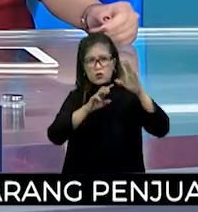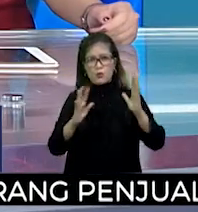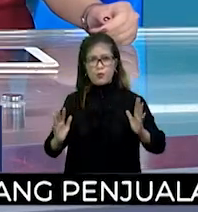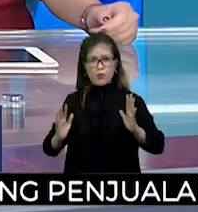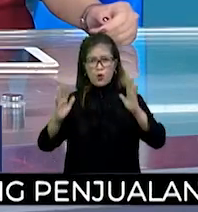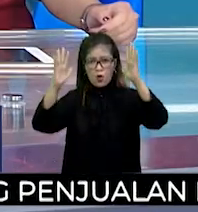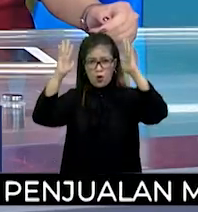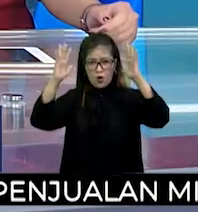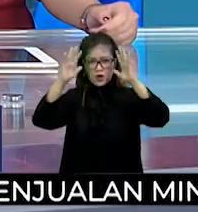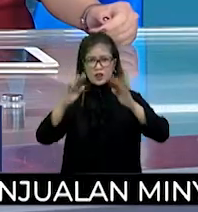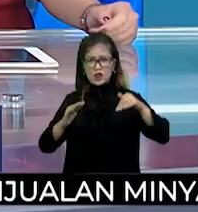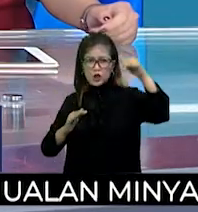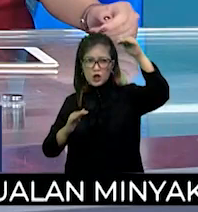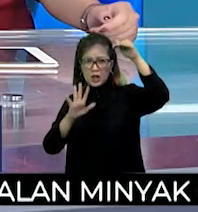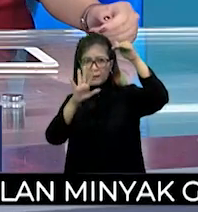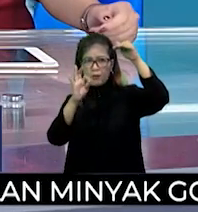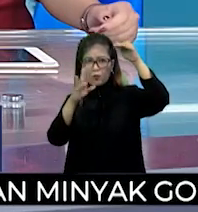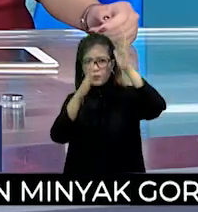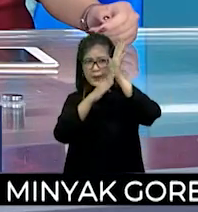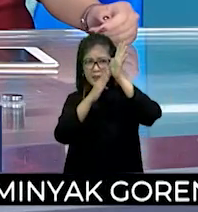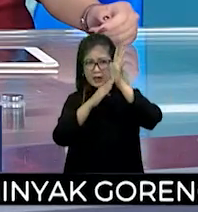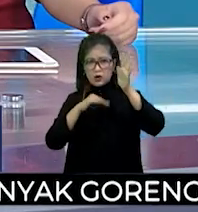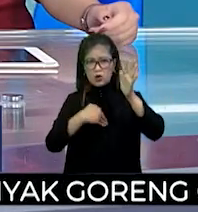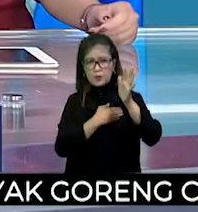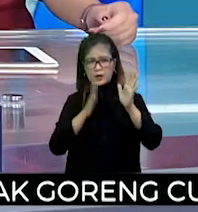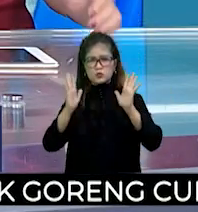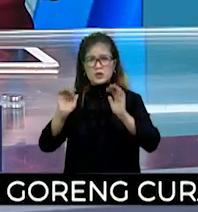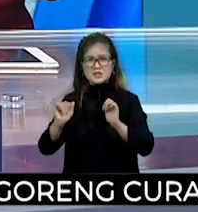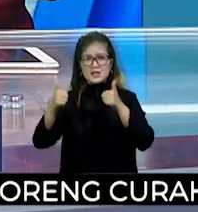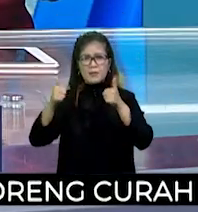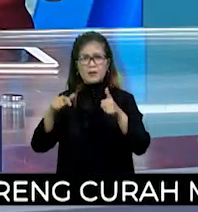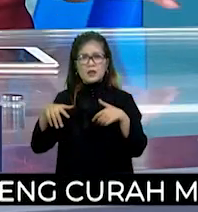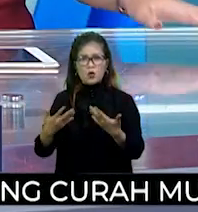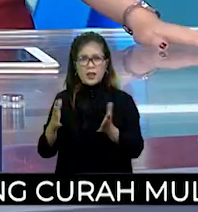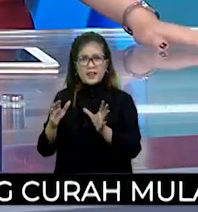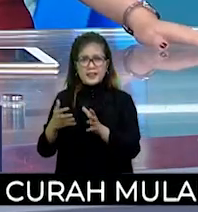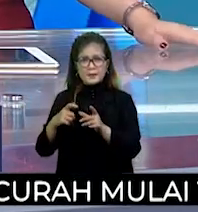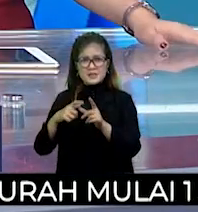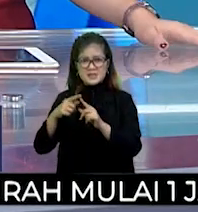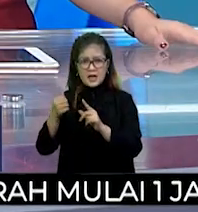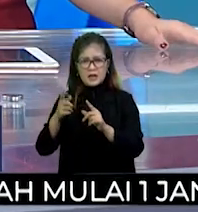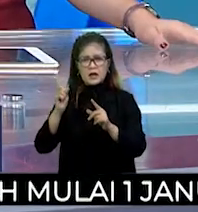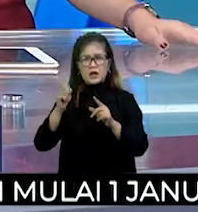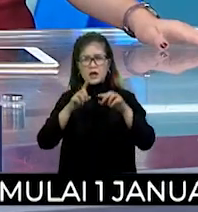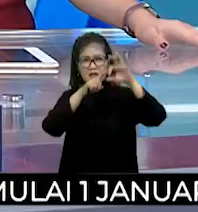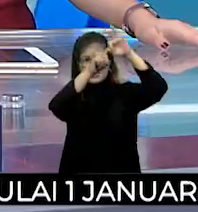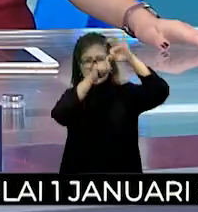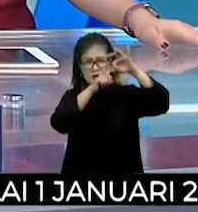meter. Korban diselamatkan oleh tim SAR gabungan dan petugas pemadam kebakaran setelah tersangkut di pohon selama